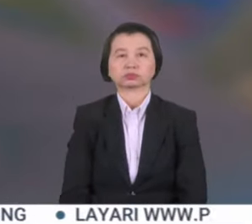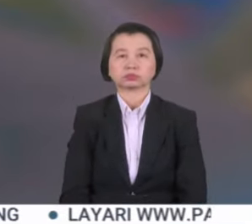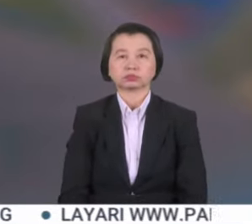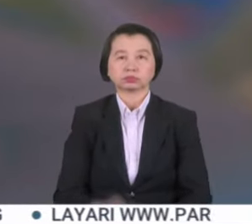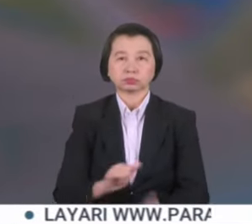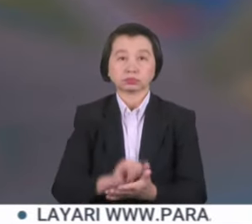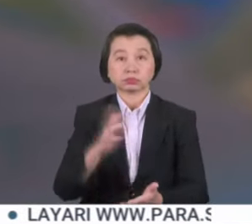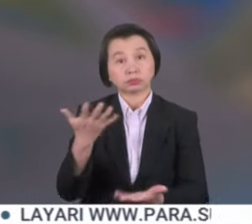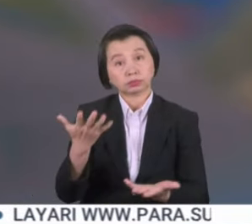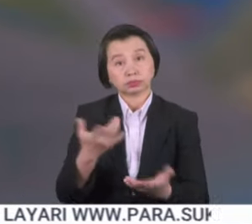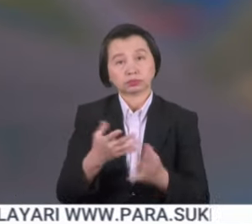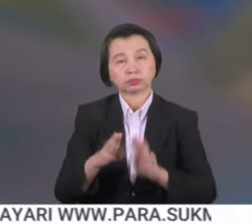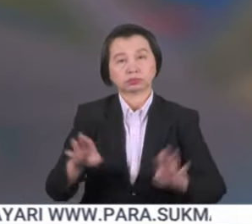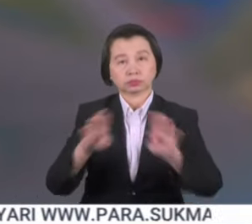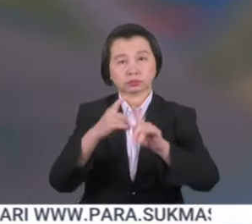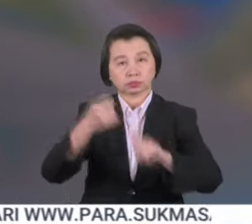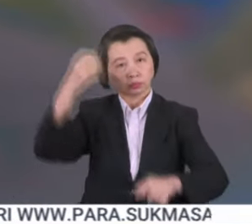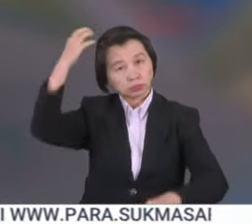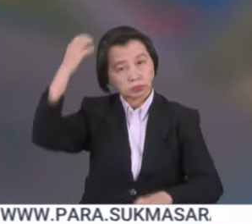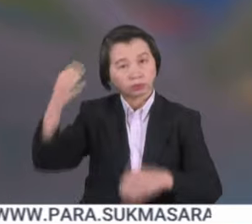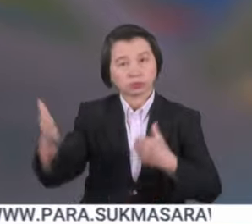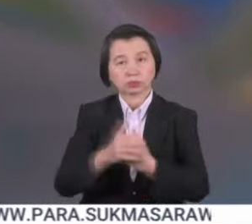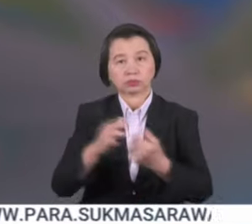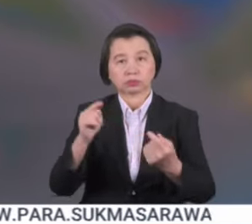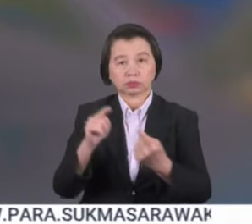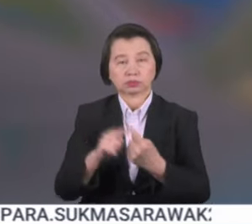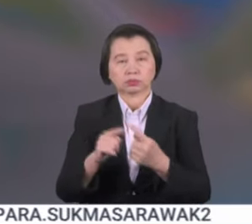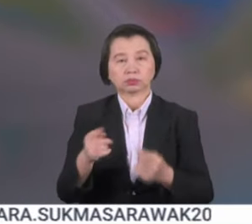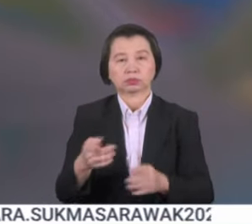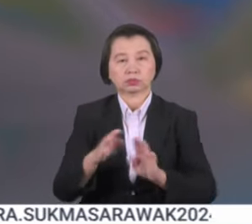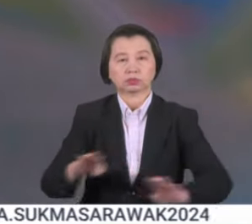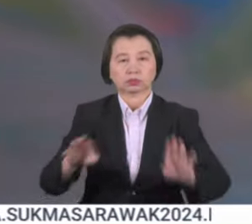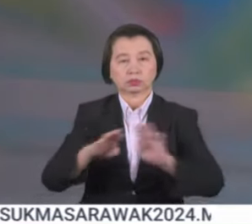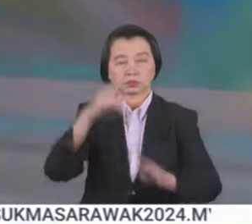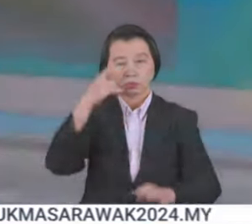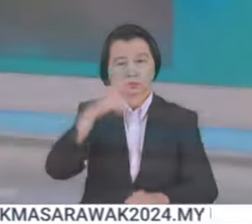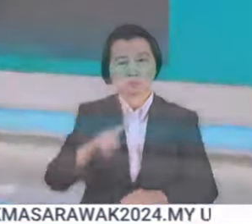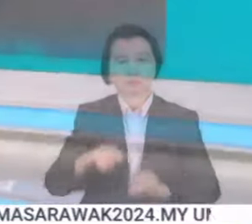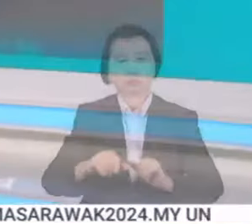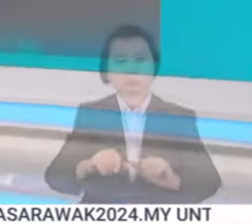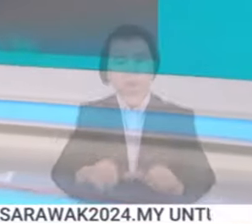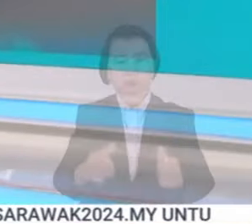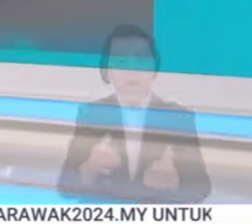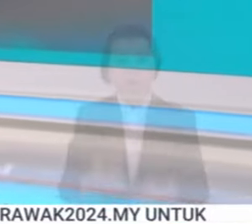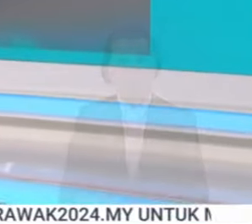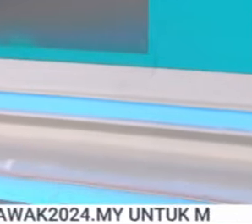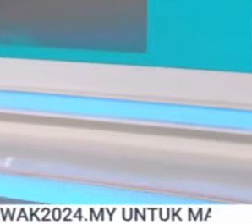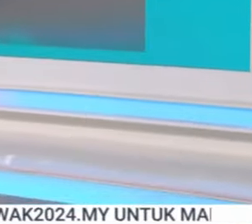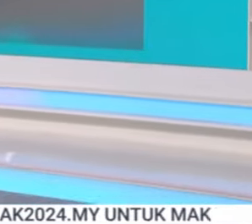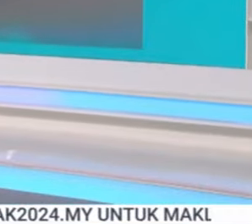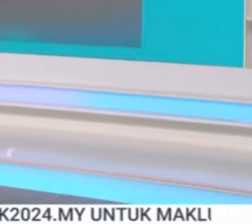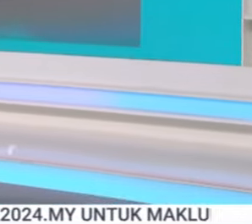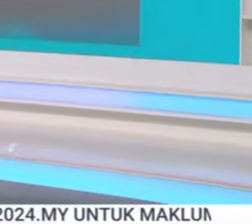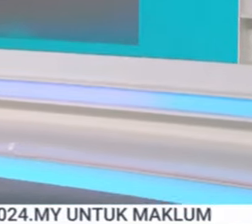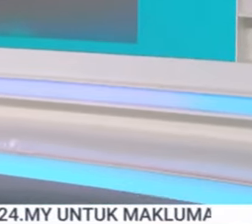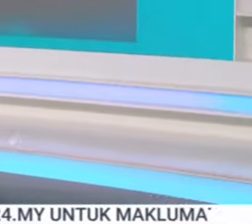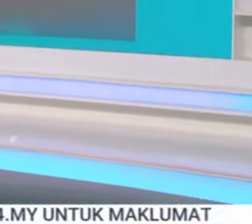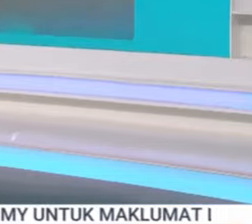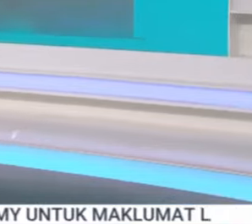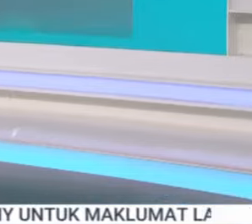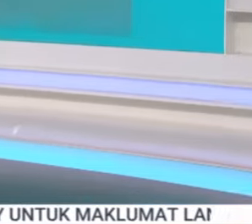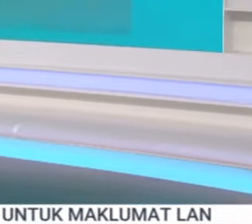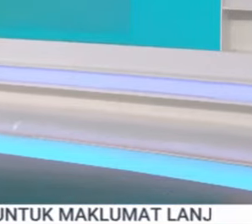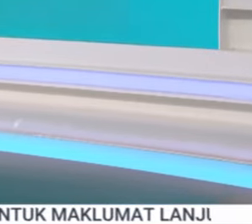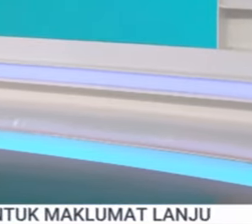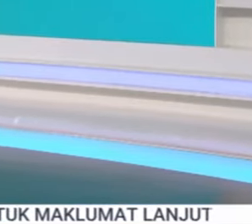Itu saja perkongsian berita dari Selangor. Kembali bersama Ifa untuk berita seterusnya. Baik, terima kasih